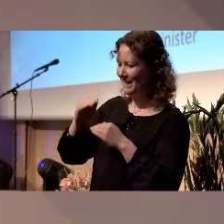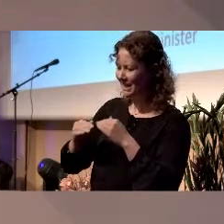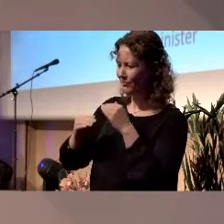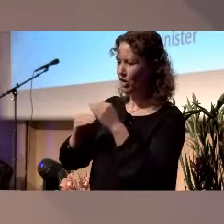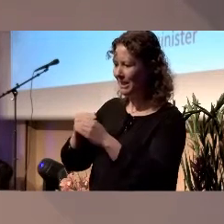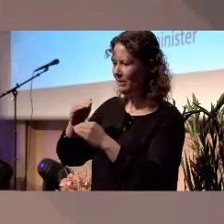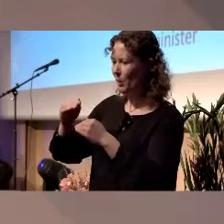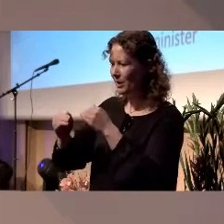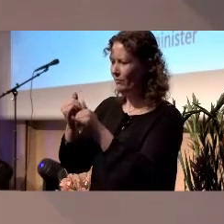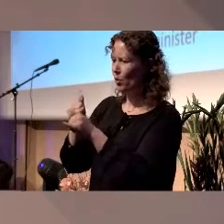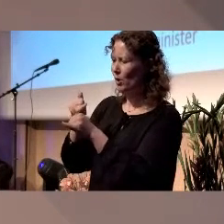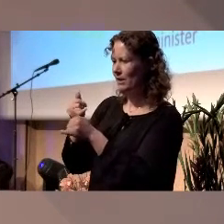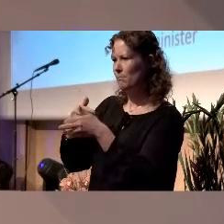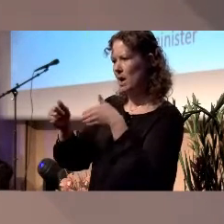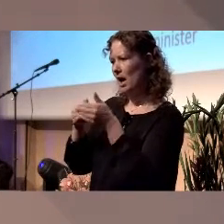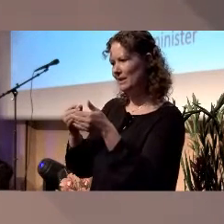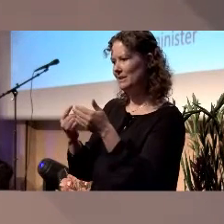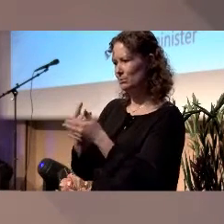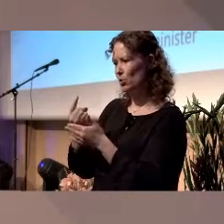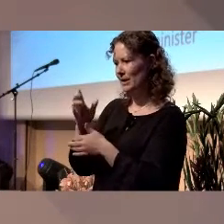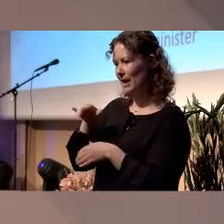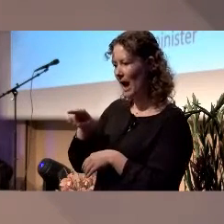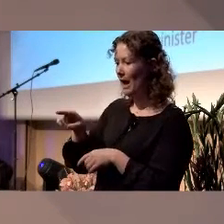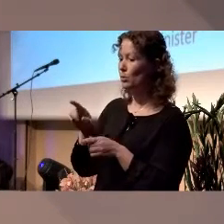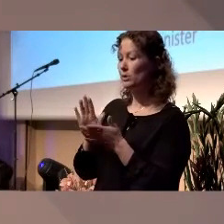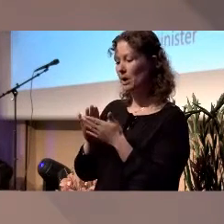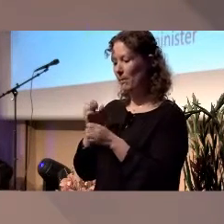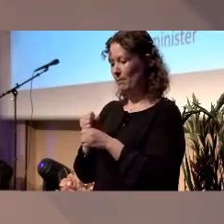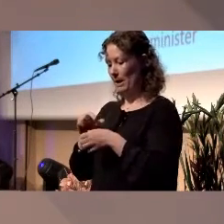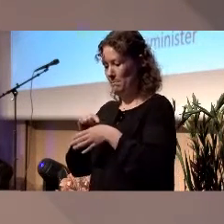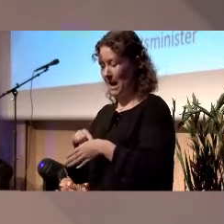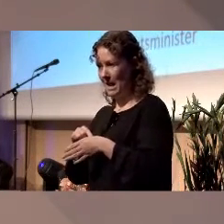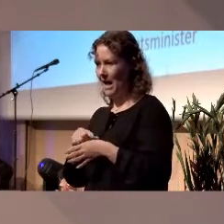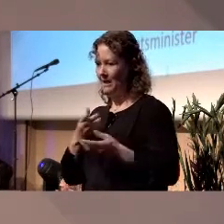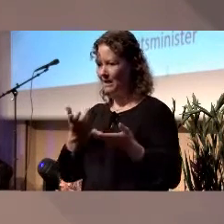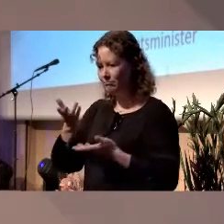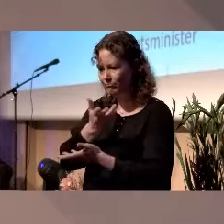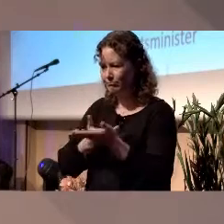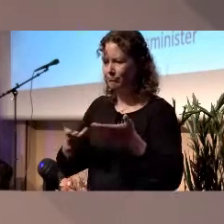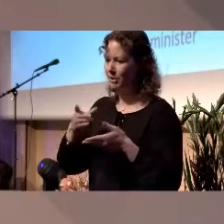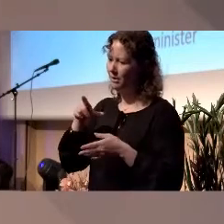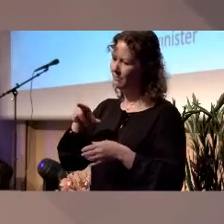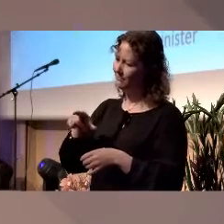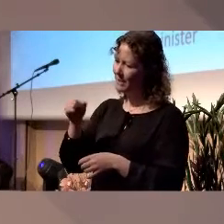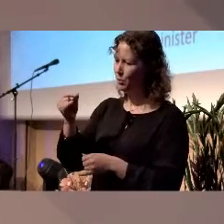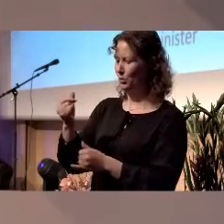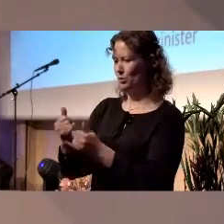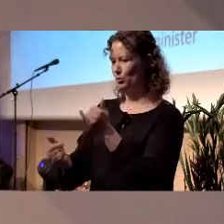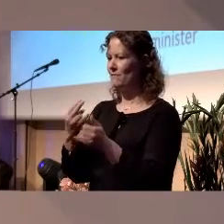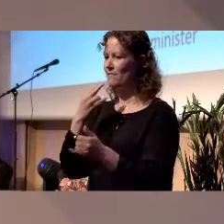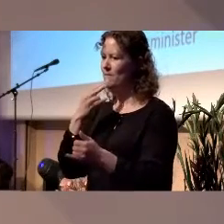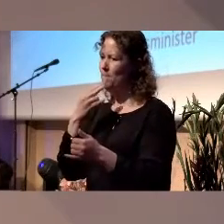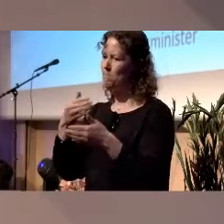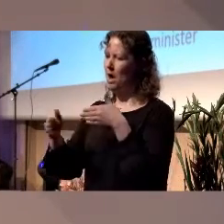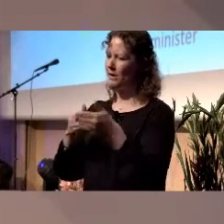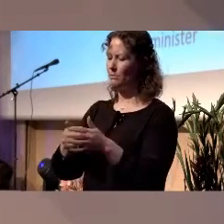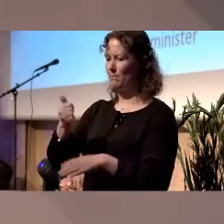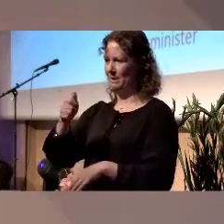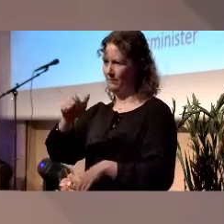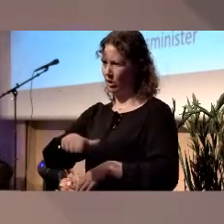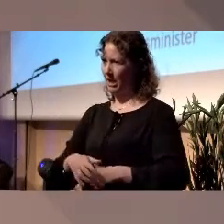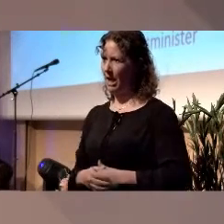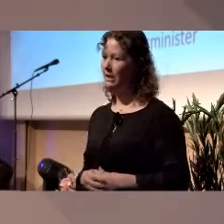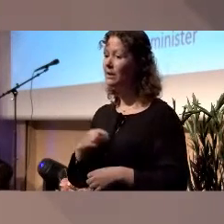behandlingsmuligheter, før de i samarbeid med legen sin finner ut hvilken behandling som er best for dem. Dette